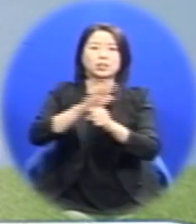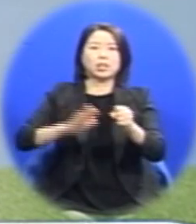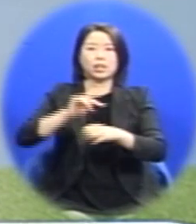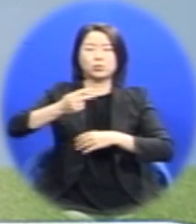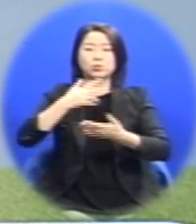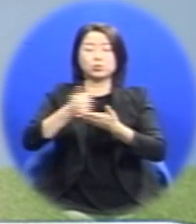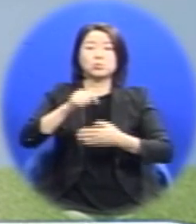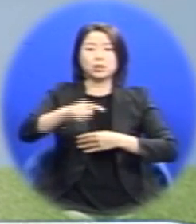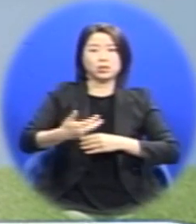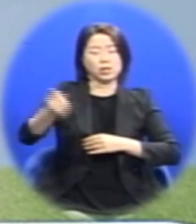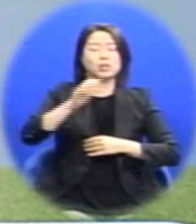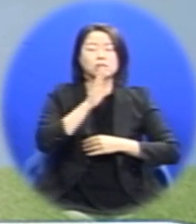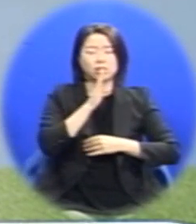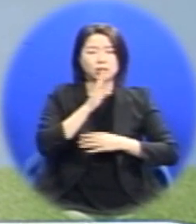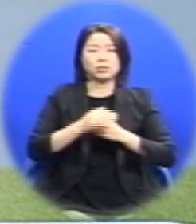주님의 것이라는 사실을.